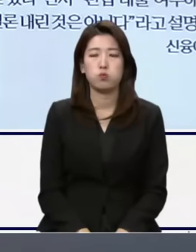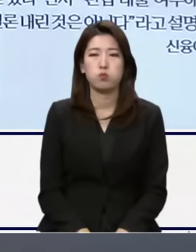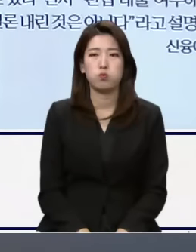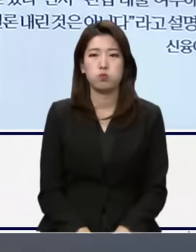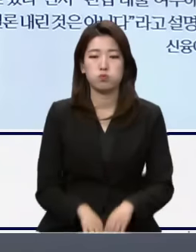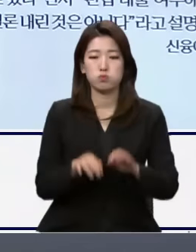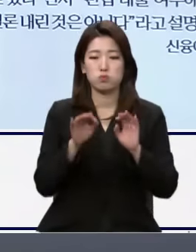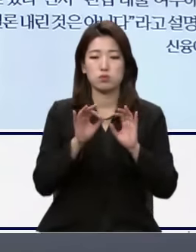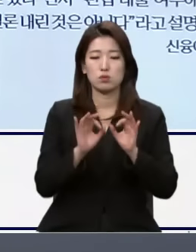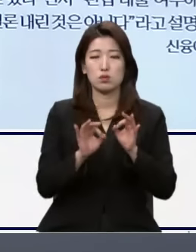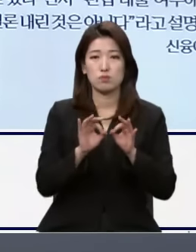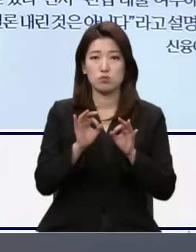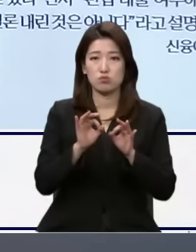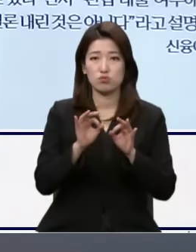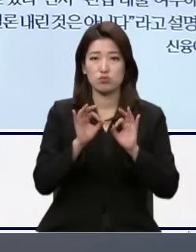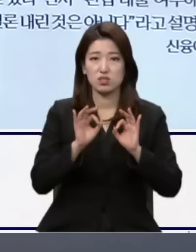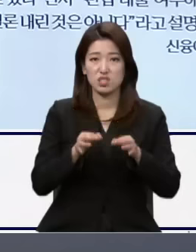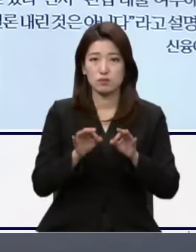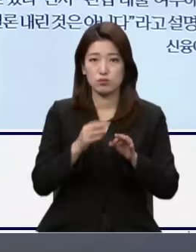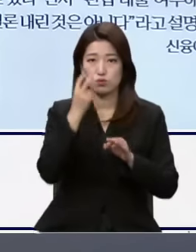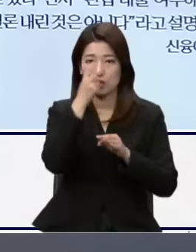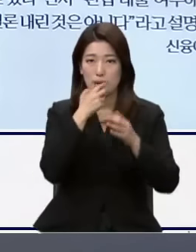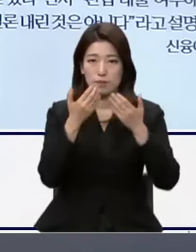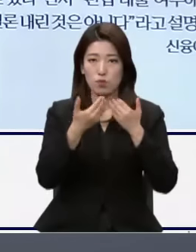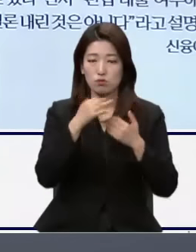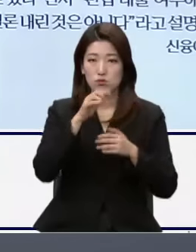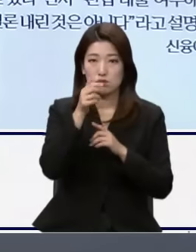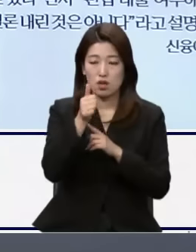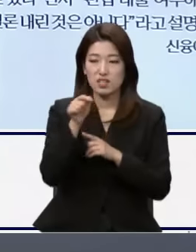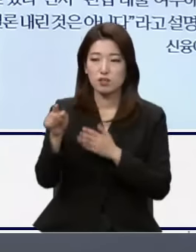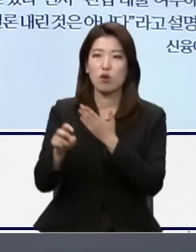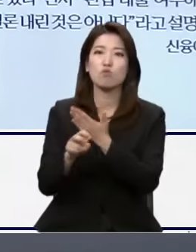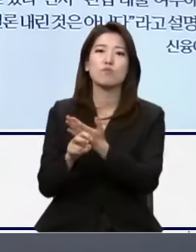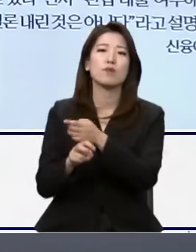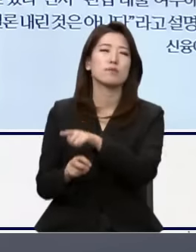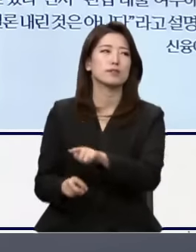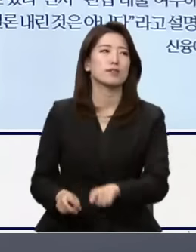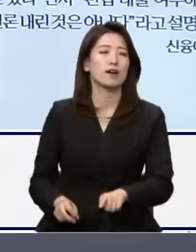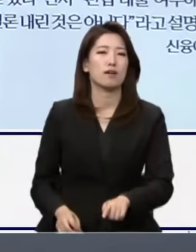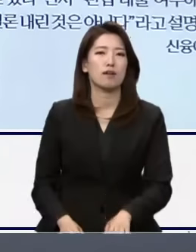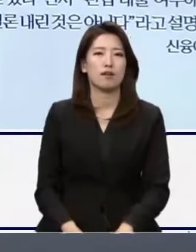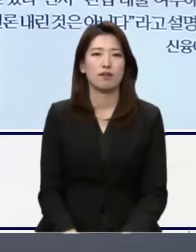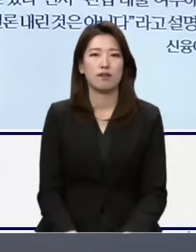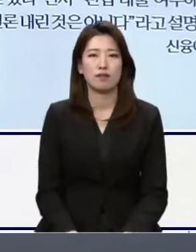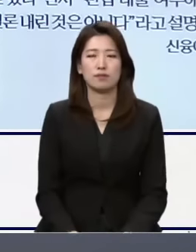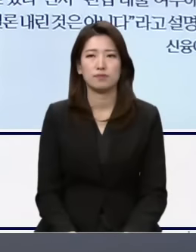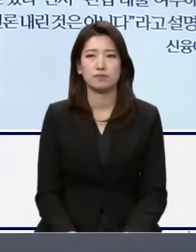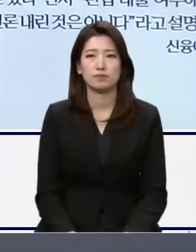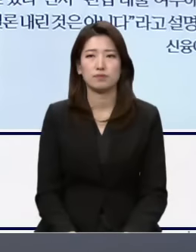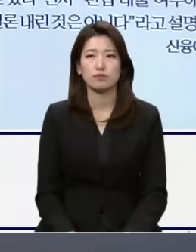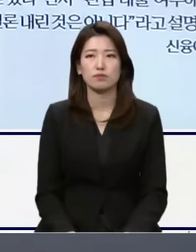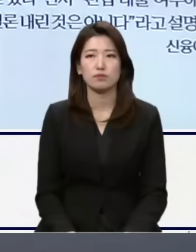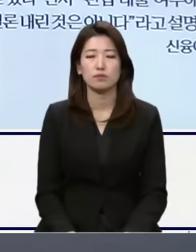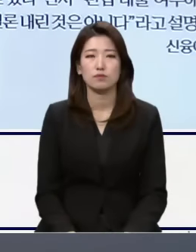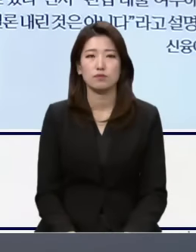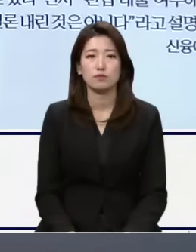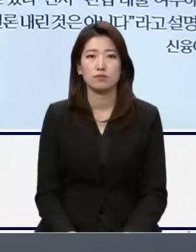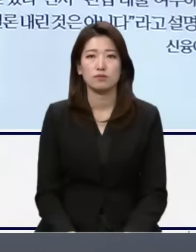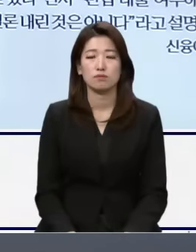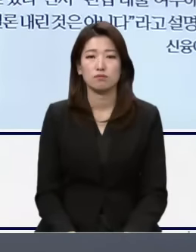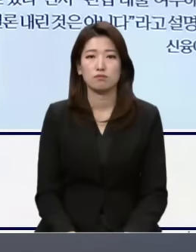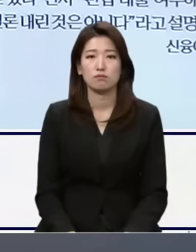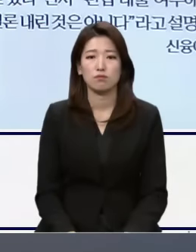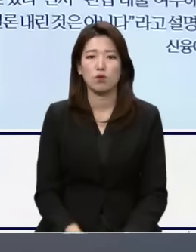얘기를 한게 이거 불법입니다고 이미 얘기를 했어요 근데 그러면 장현주 변호사님 그럼 이런 이런 상황에서는